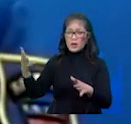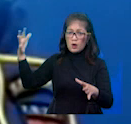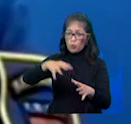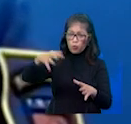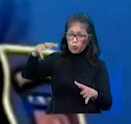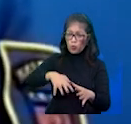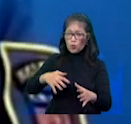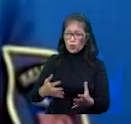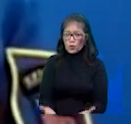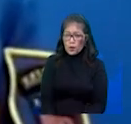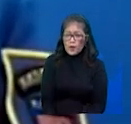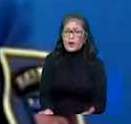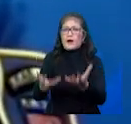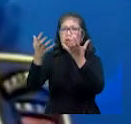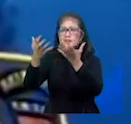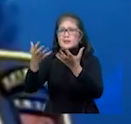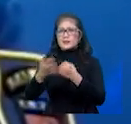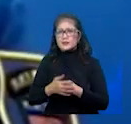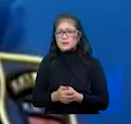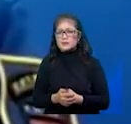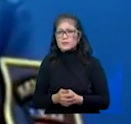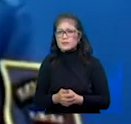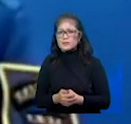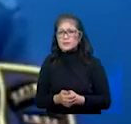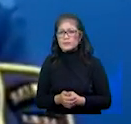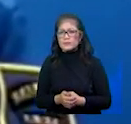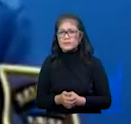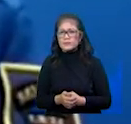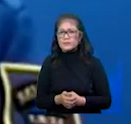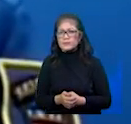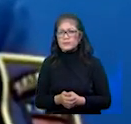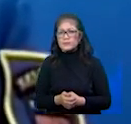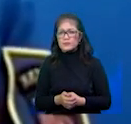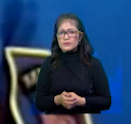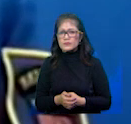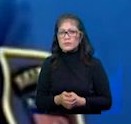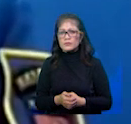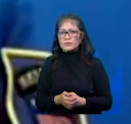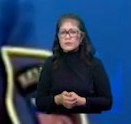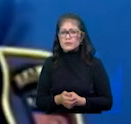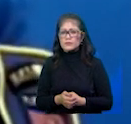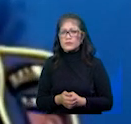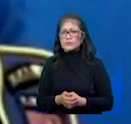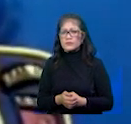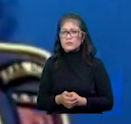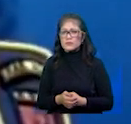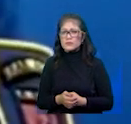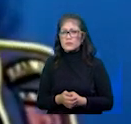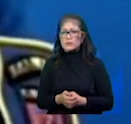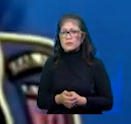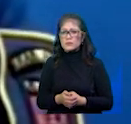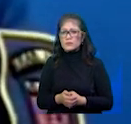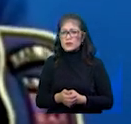dan mengikat sapi tersebut memakai tali dan sling. Alhamdulillah,